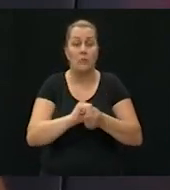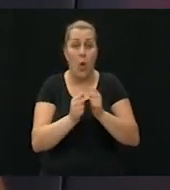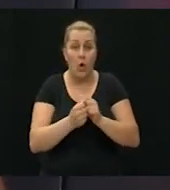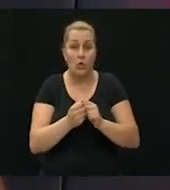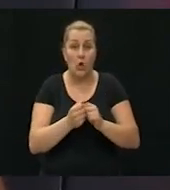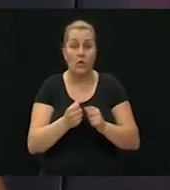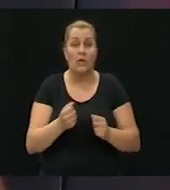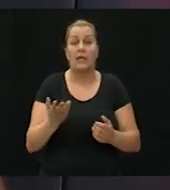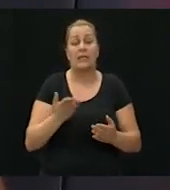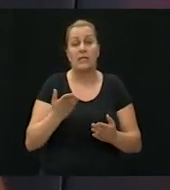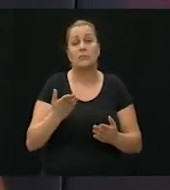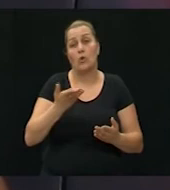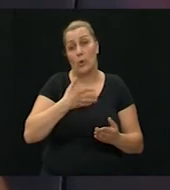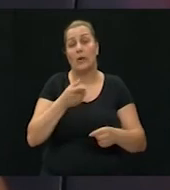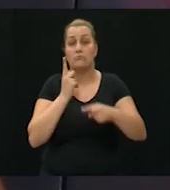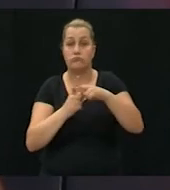jedan